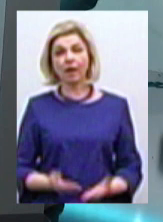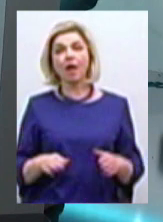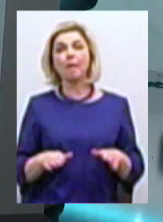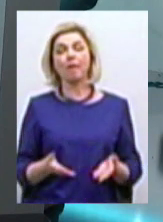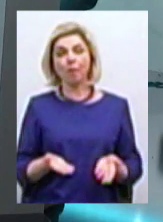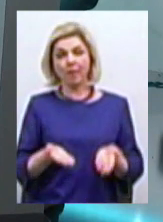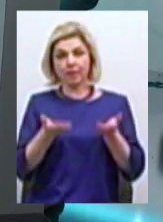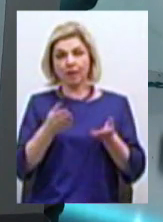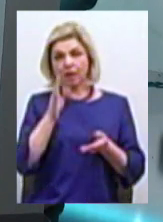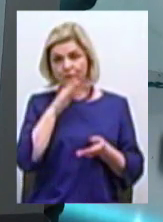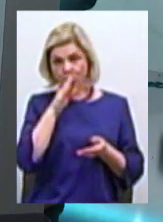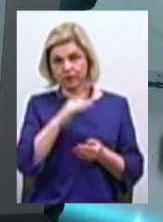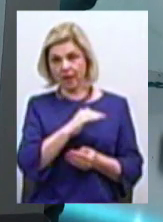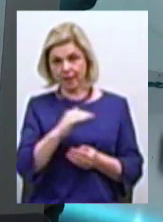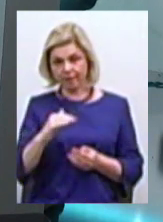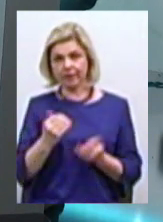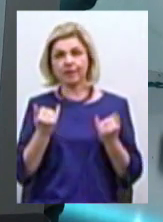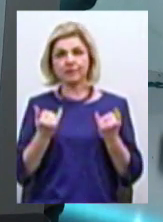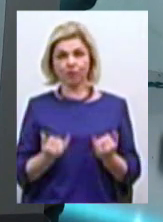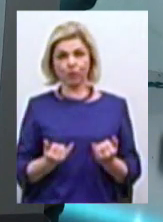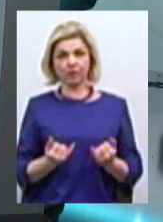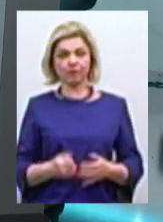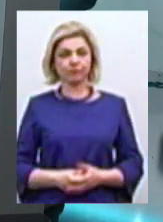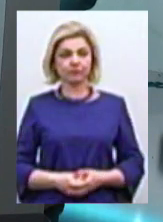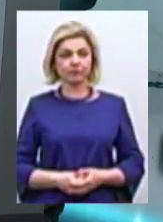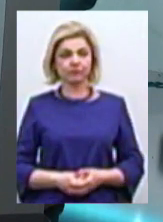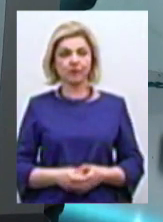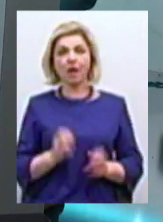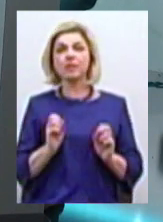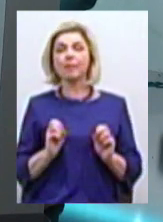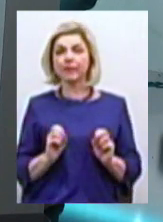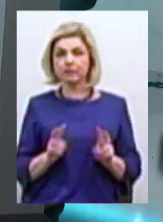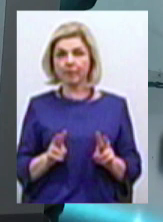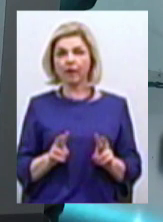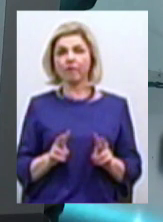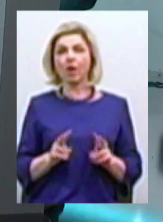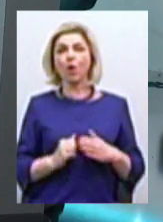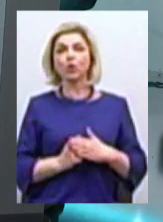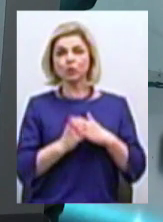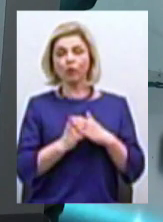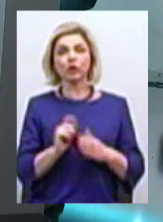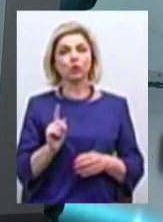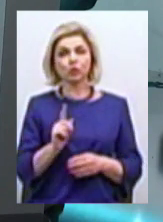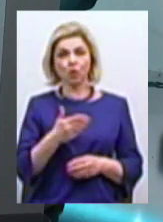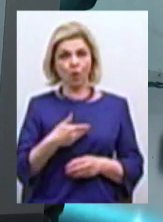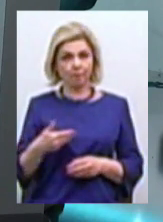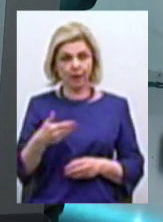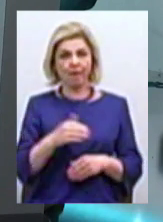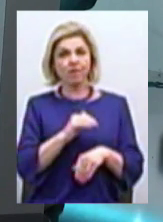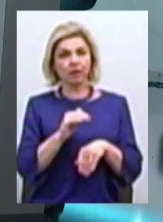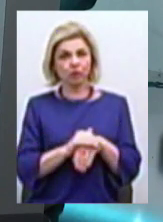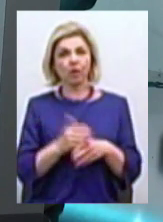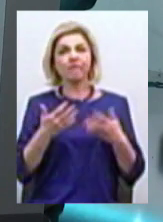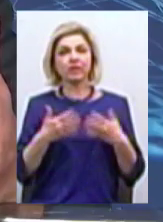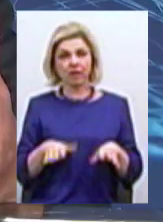води сьогодні, ця небезпека обумовлена саме тим, що ми фактично